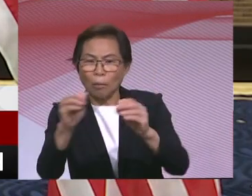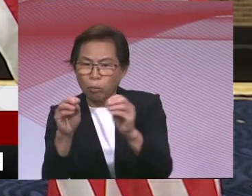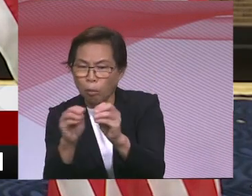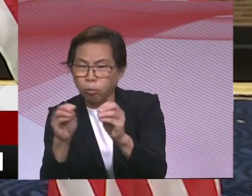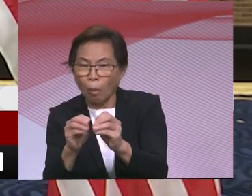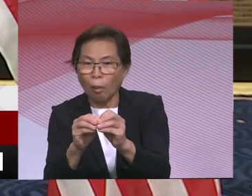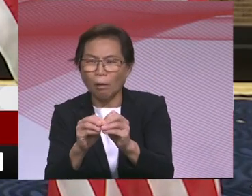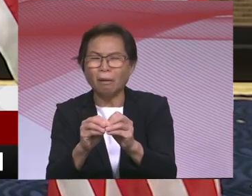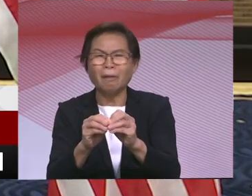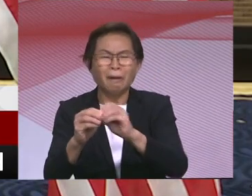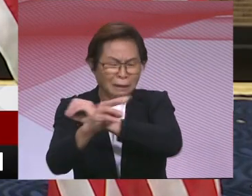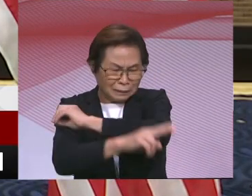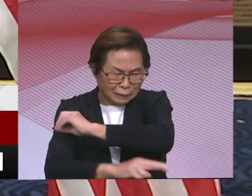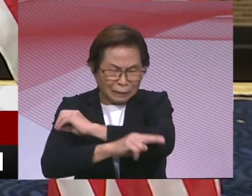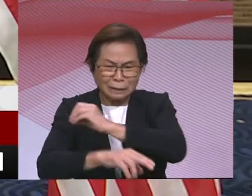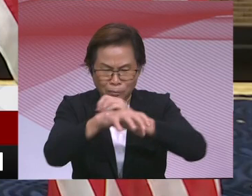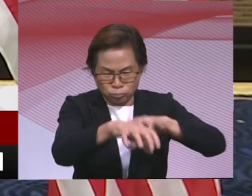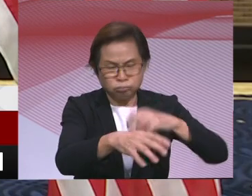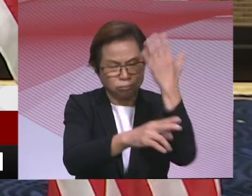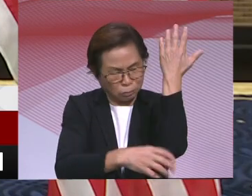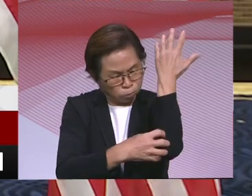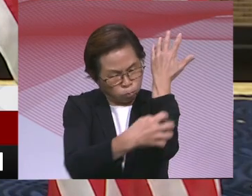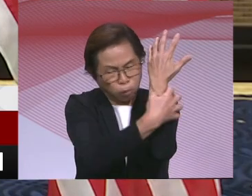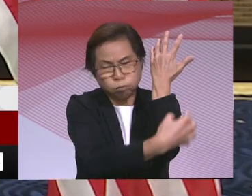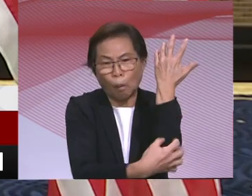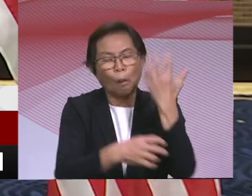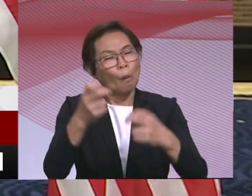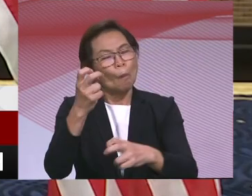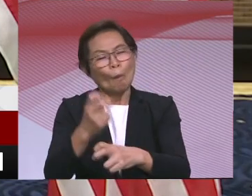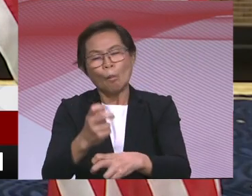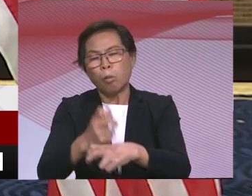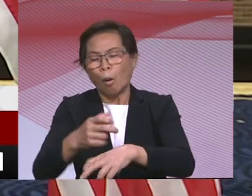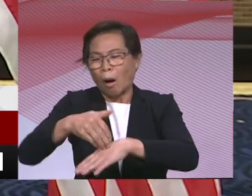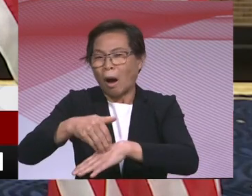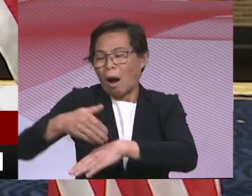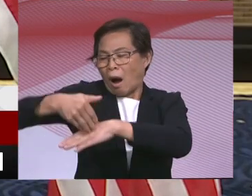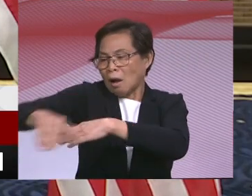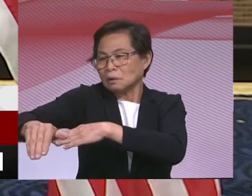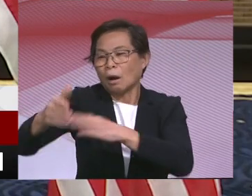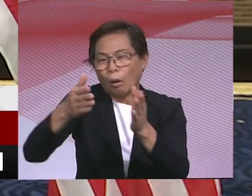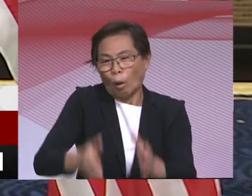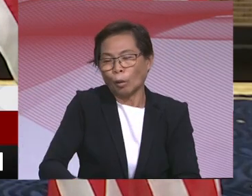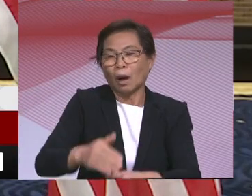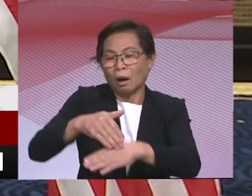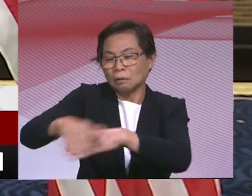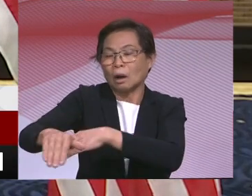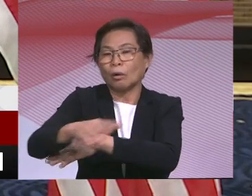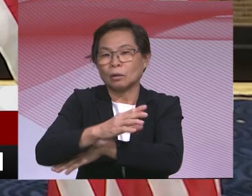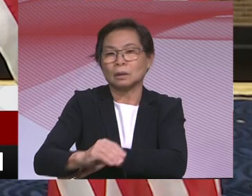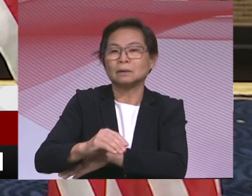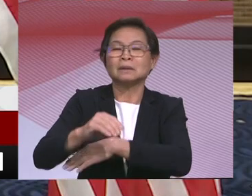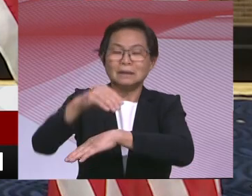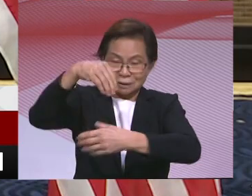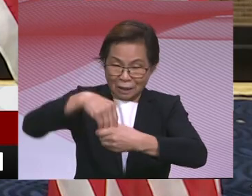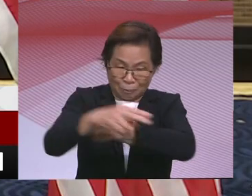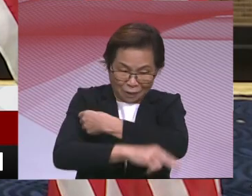cash dibawa pergi juga menyukakan proses mobilisasi anggota di dalam negeri dan juga diantara